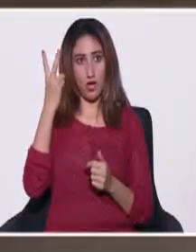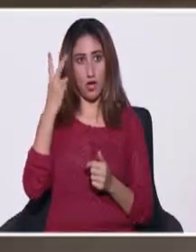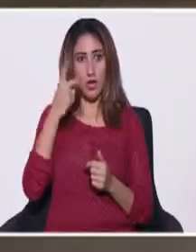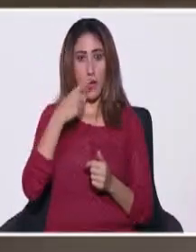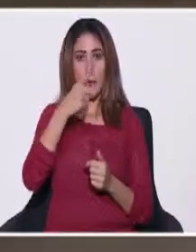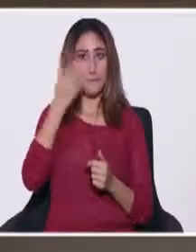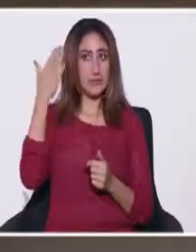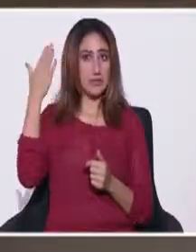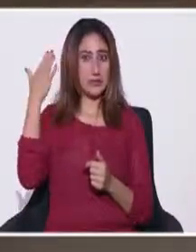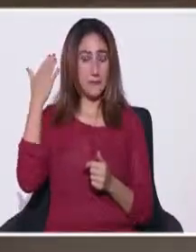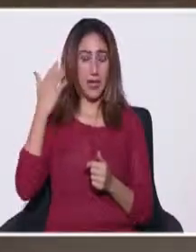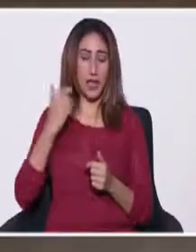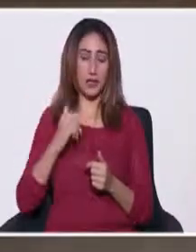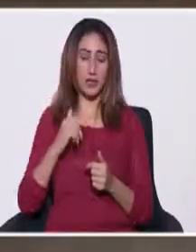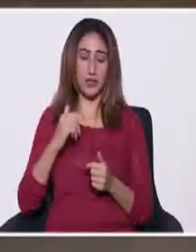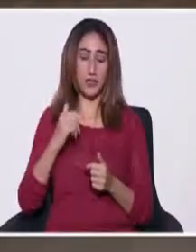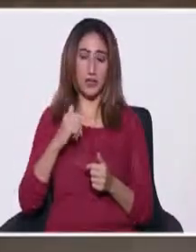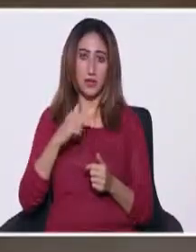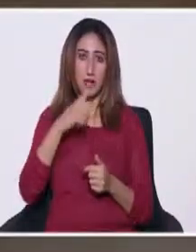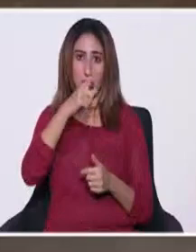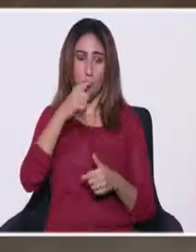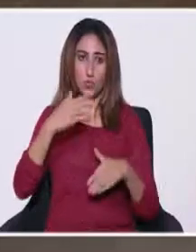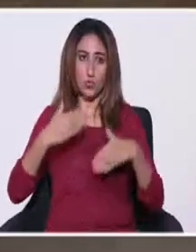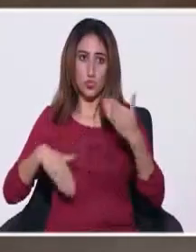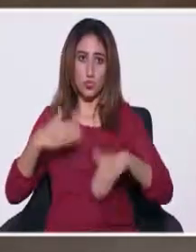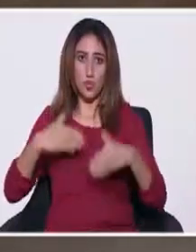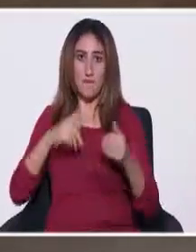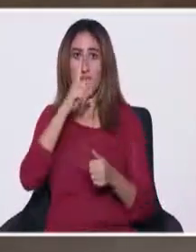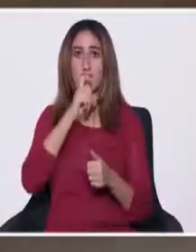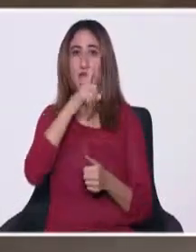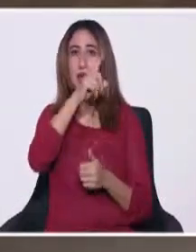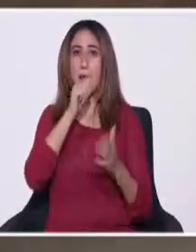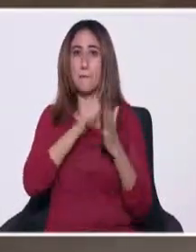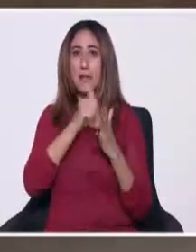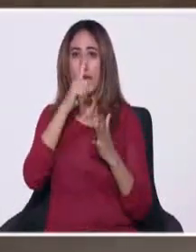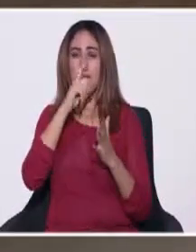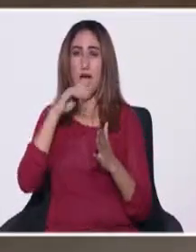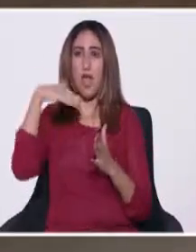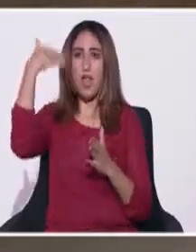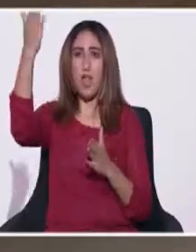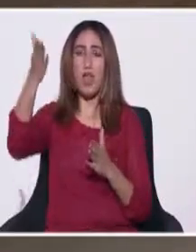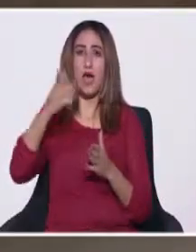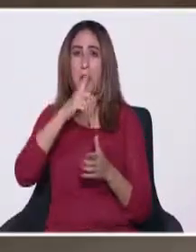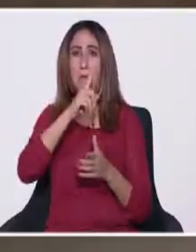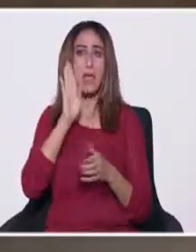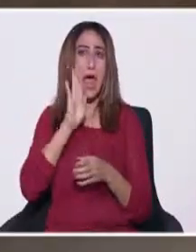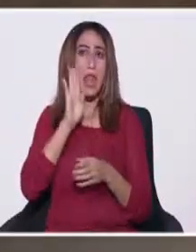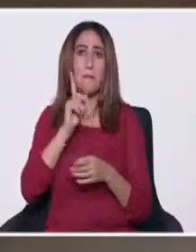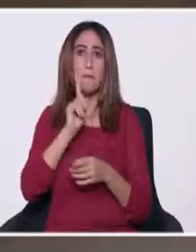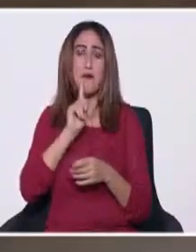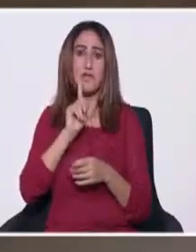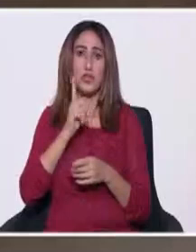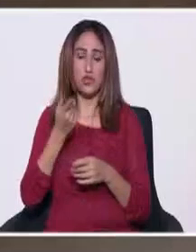جدا لذوي الاحتياجات، ولان برضو في قريه ريفيه فما كانش فيه اهتمام قوي بموضوع التعليم.